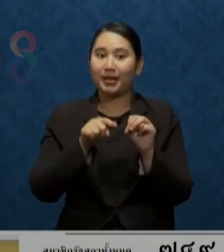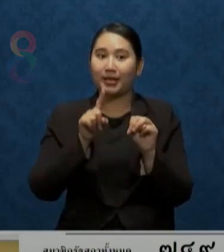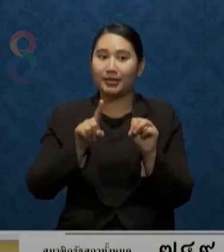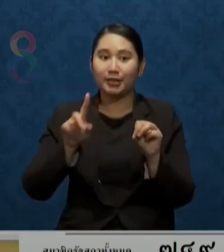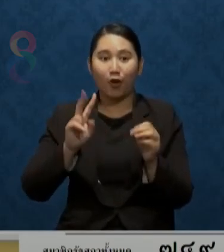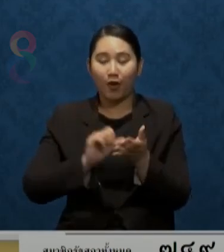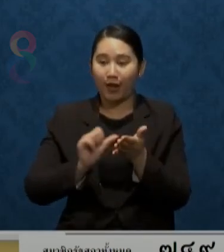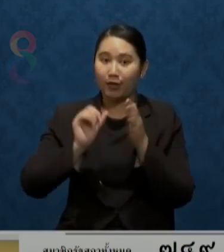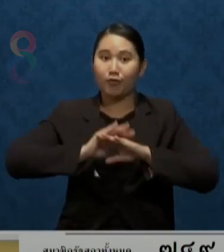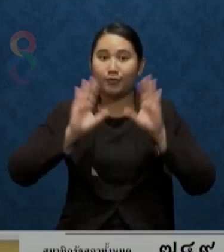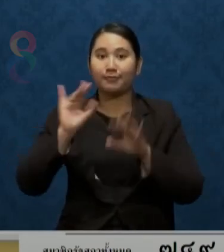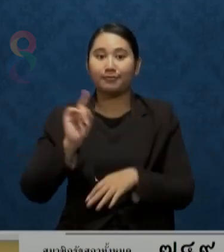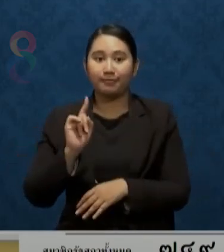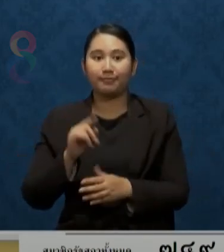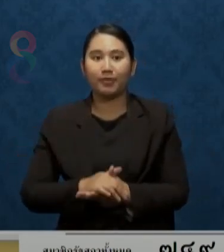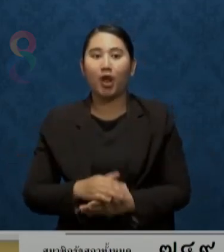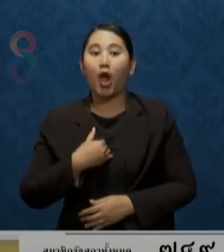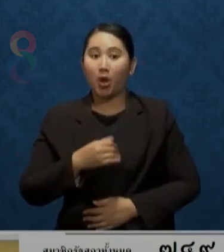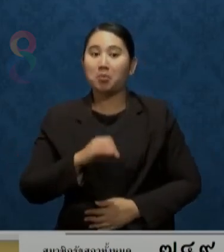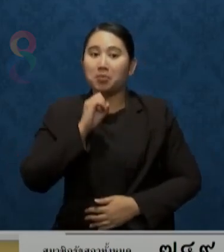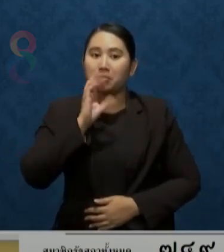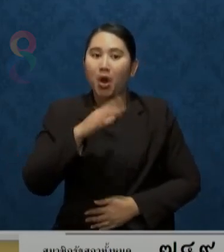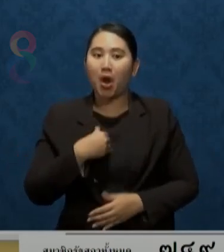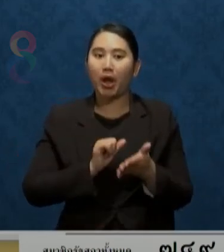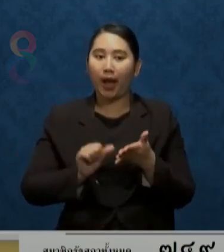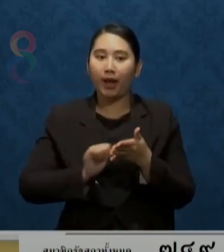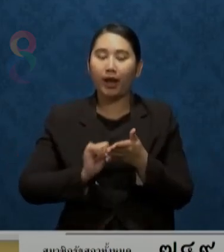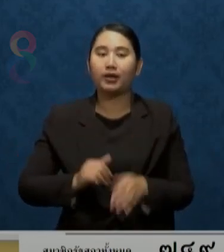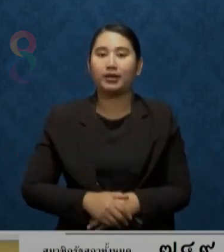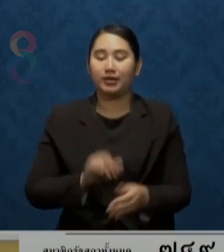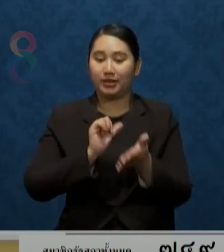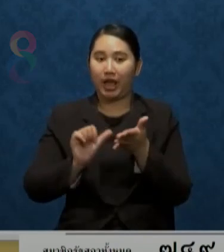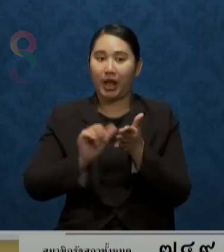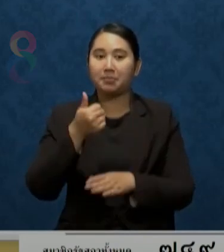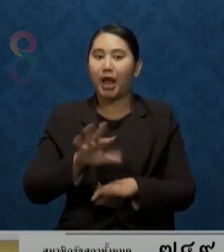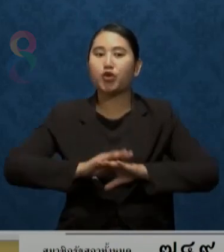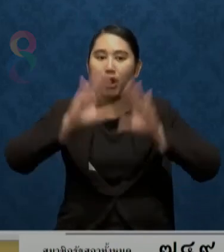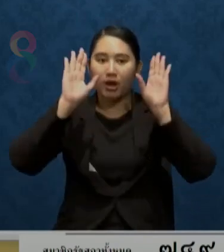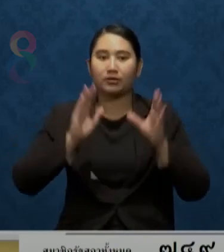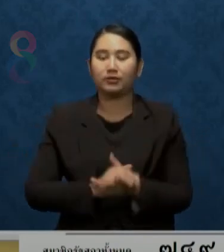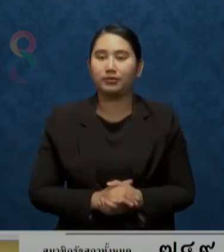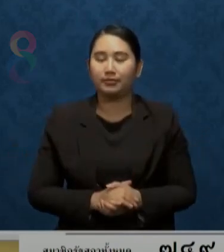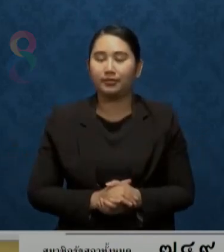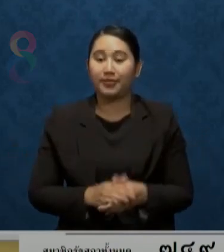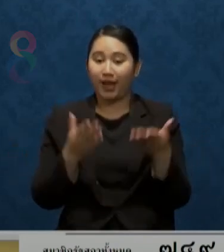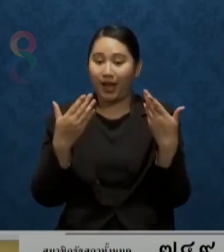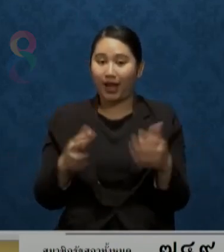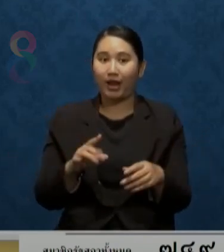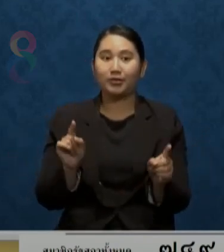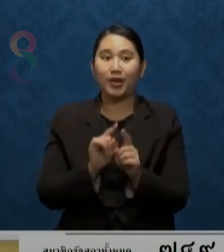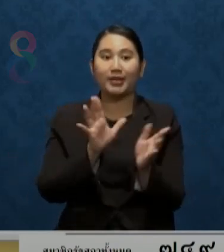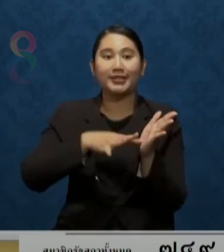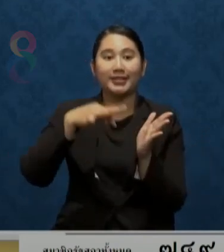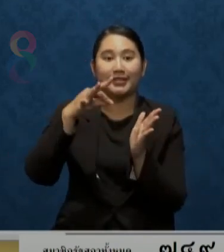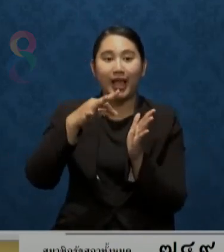112หรือจะยกเลิกท่านบอกว่าจะแก้ไขถ้าแก้ไขไม่ได้จะยกเลิกแล้วก็ไปปิดสติ๊กเก